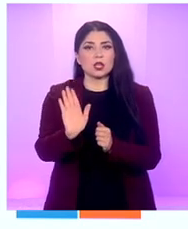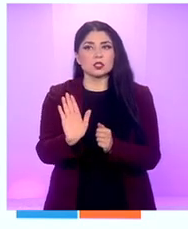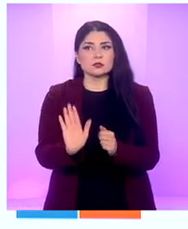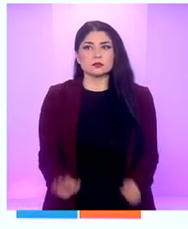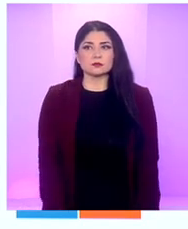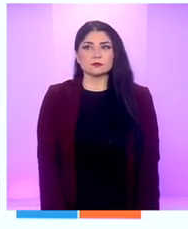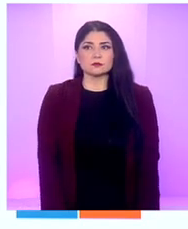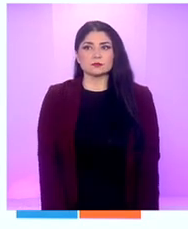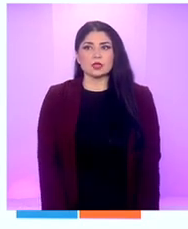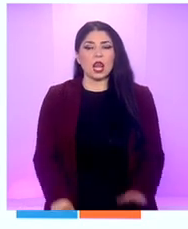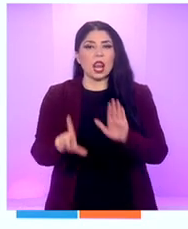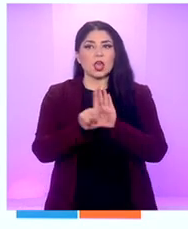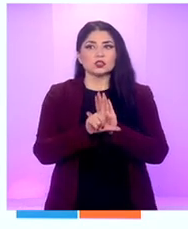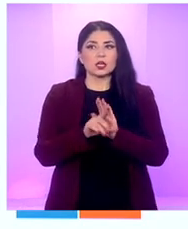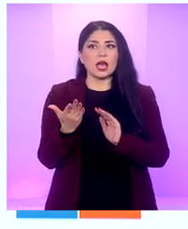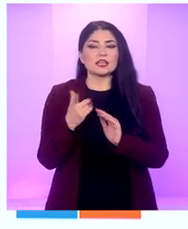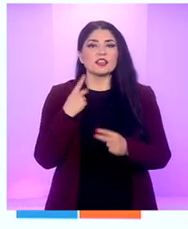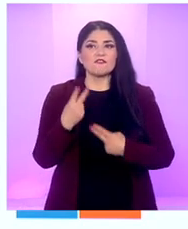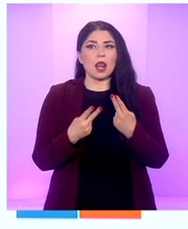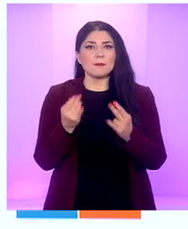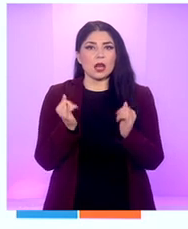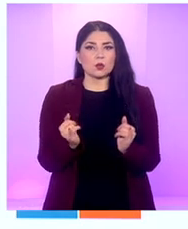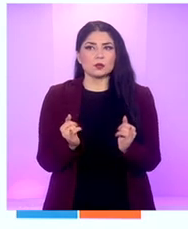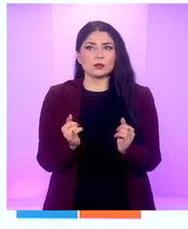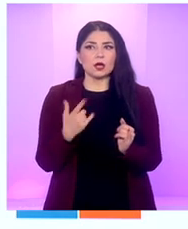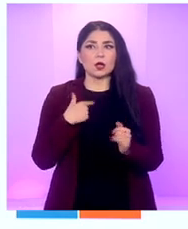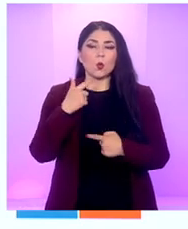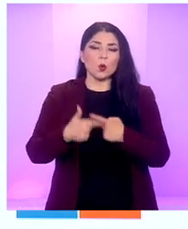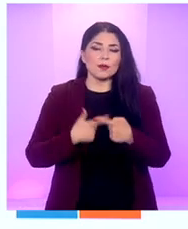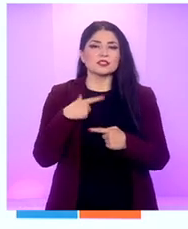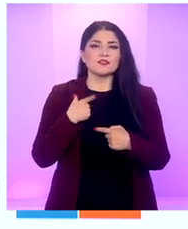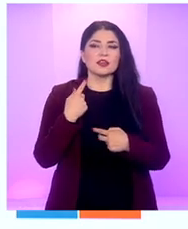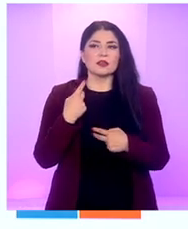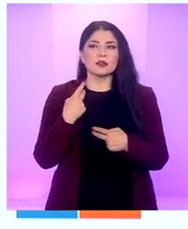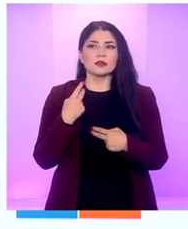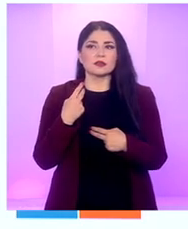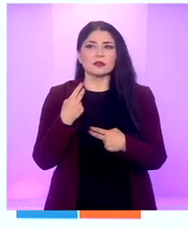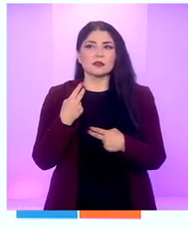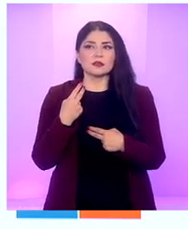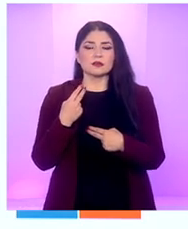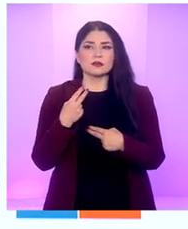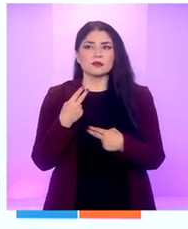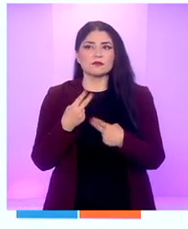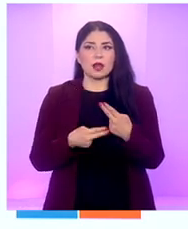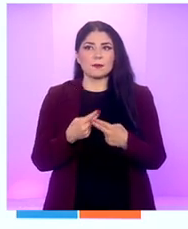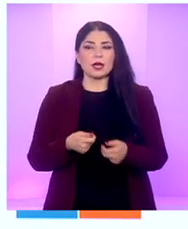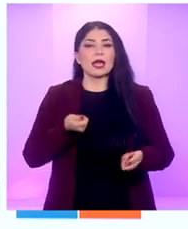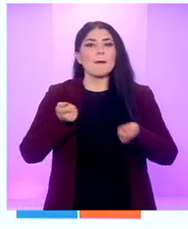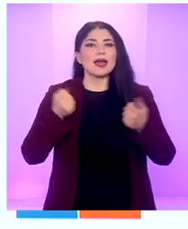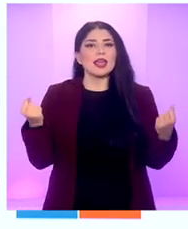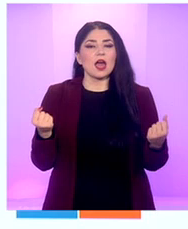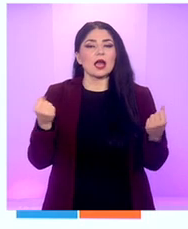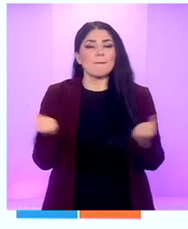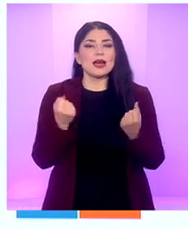de aceste legi care este in vigoare inainte de patima armata in vigoare la arme campania de vaccinare